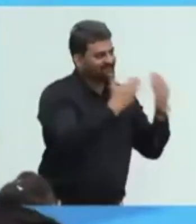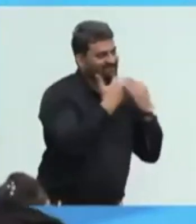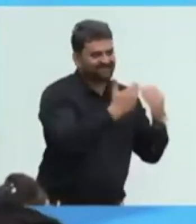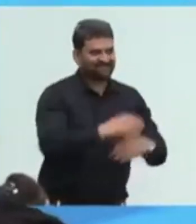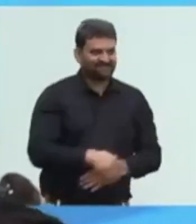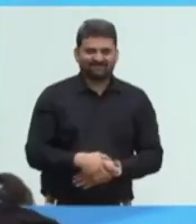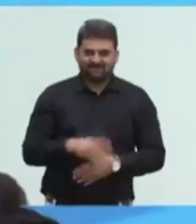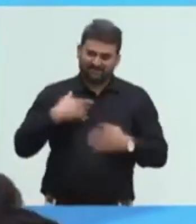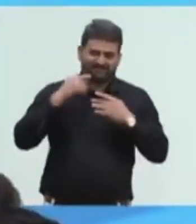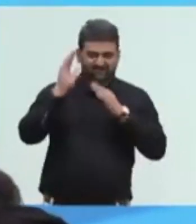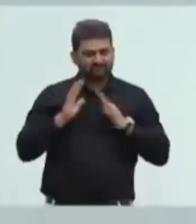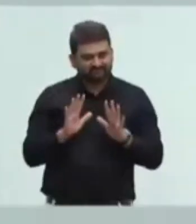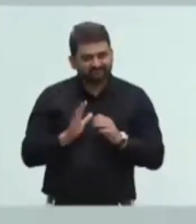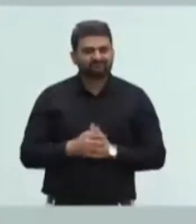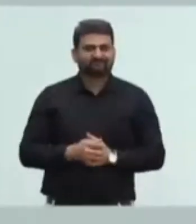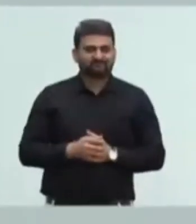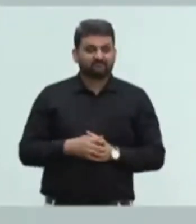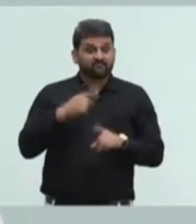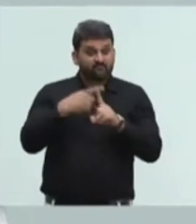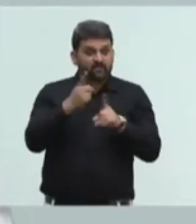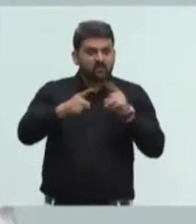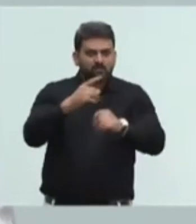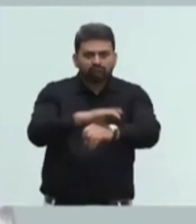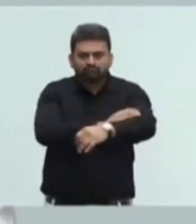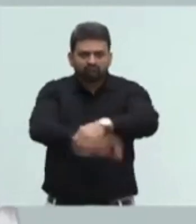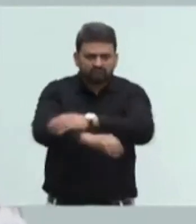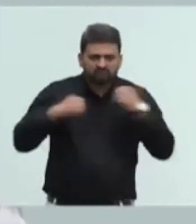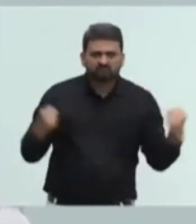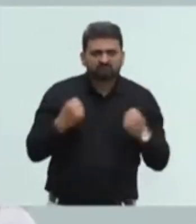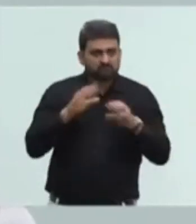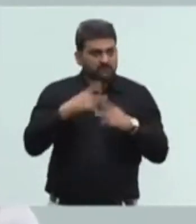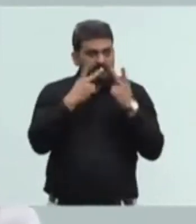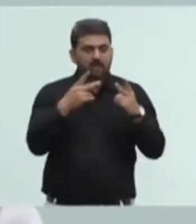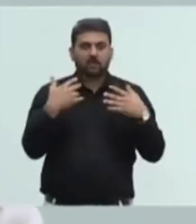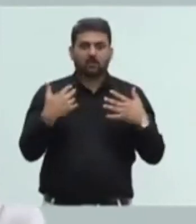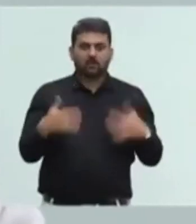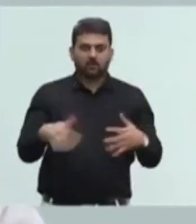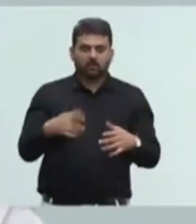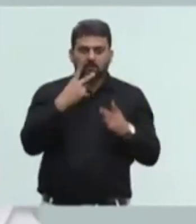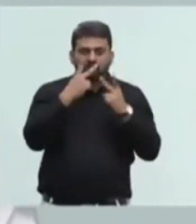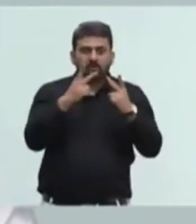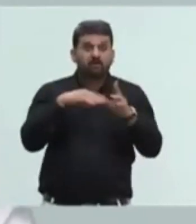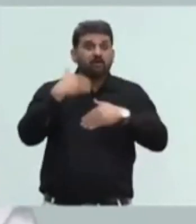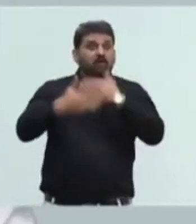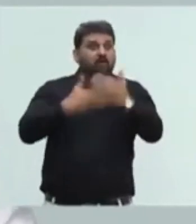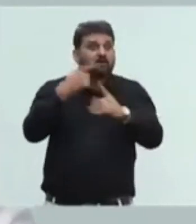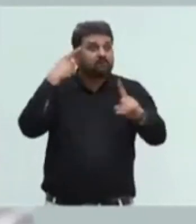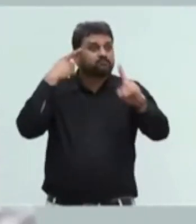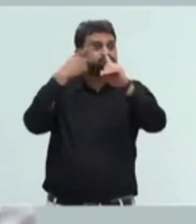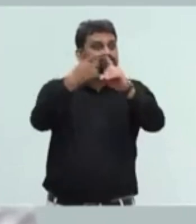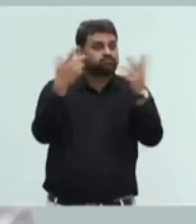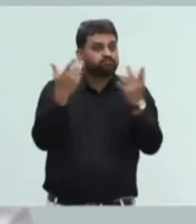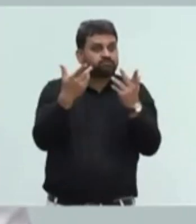बैक करूंगा आप यह ऊर्जा कि वे कह सकता हूं कि जो मुकाम कि